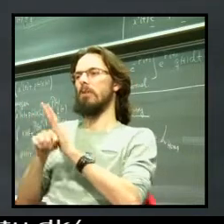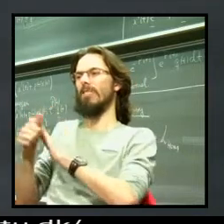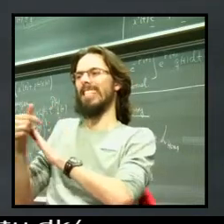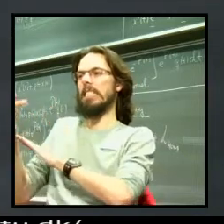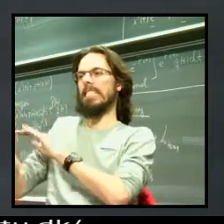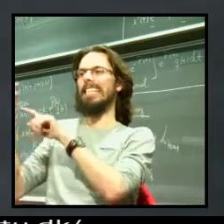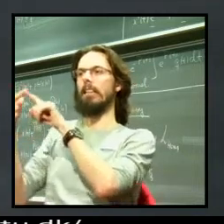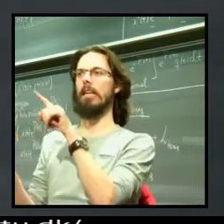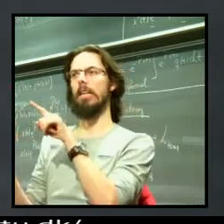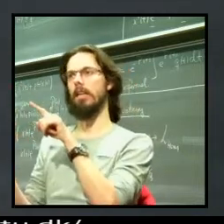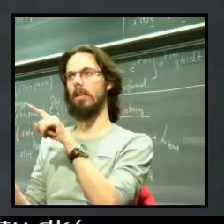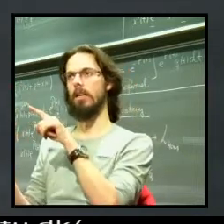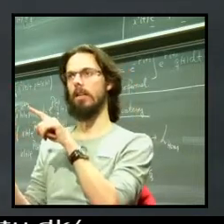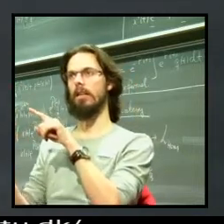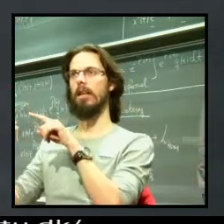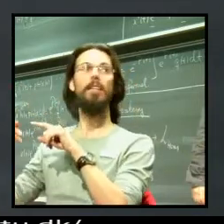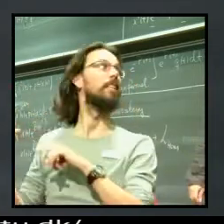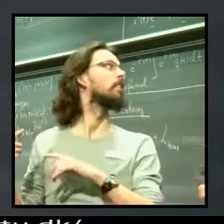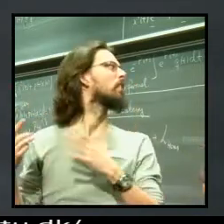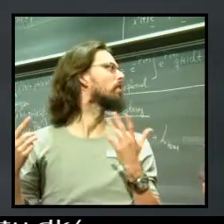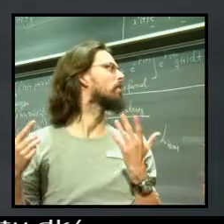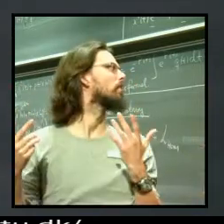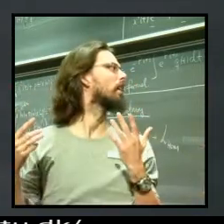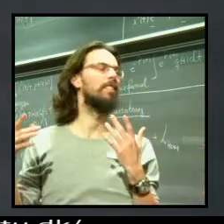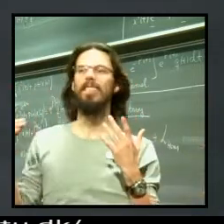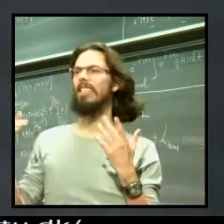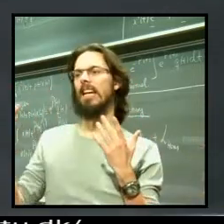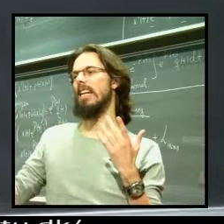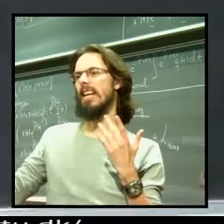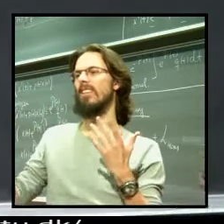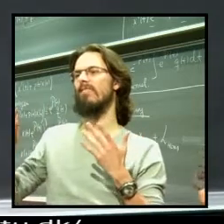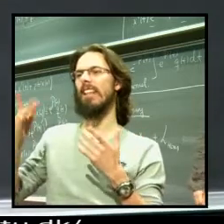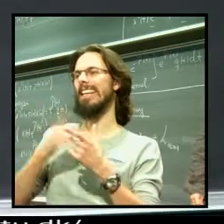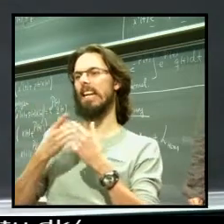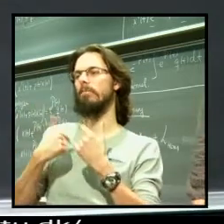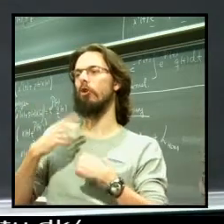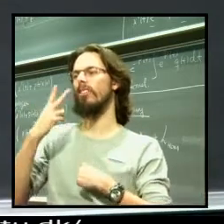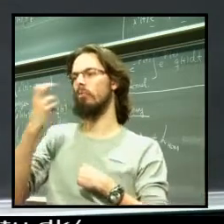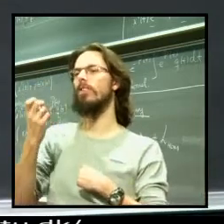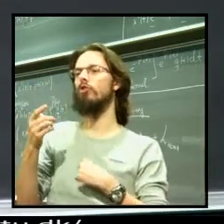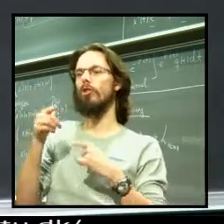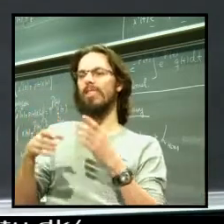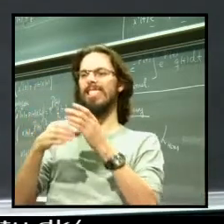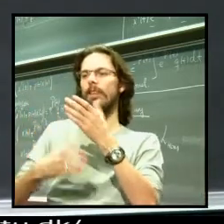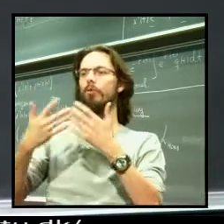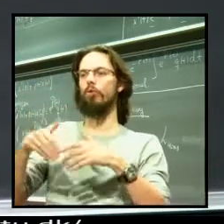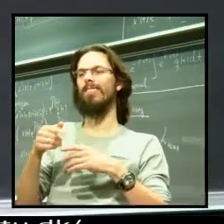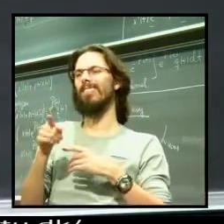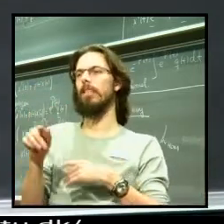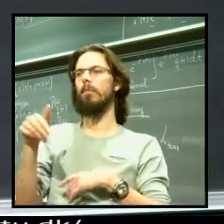Det er t. Og der er selvfølgelig taget et eller andet, som jeg også kan finde ud af. Ikke? Så stamfunktionen til en tiendedel, det er jo ln, og så med et minus